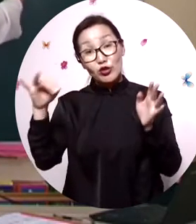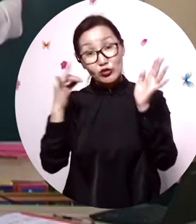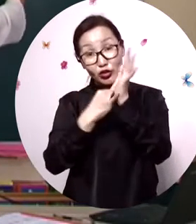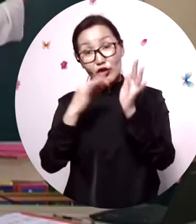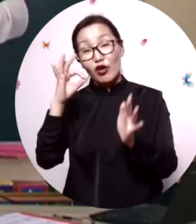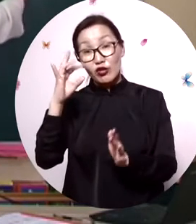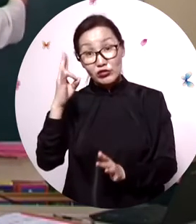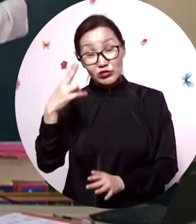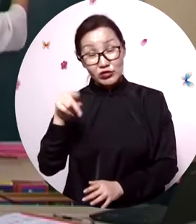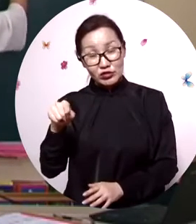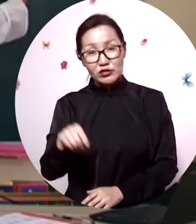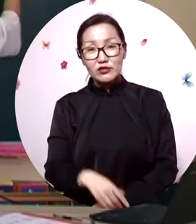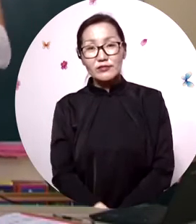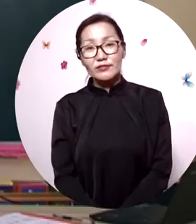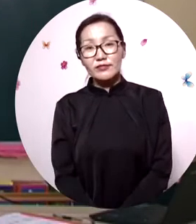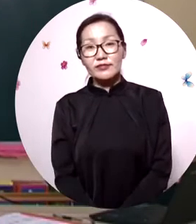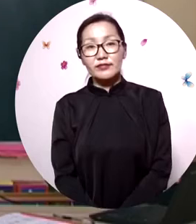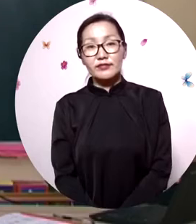2007 онд.